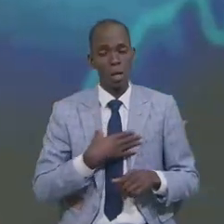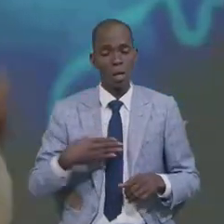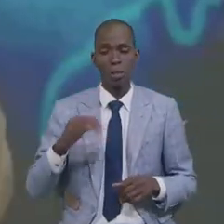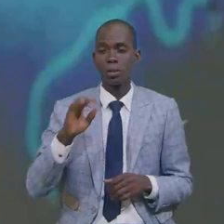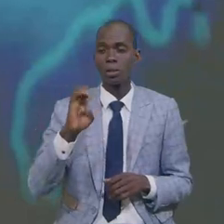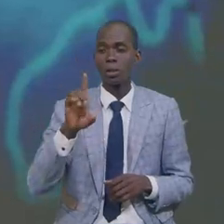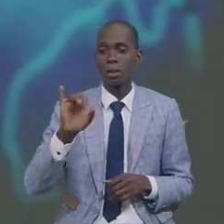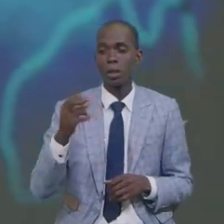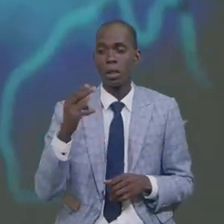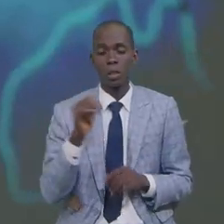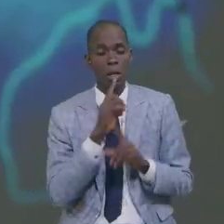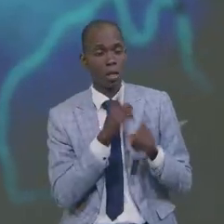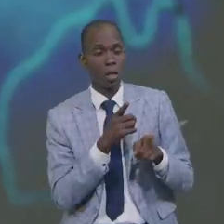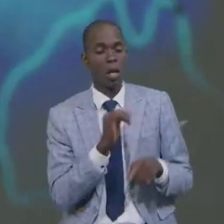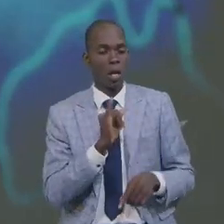répondit,